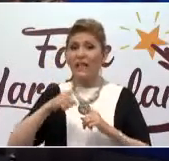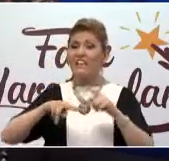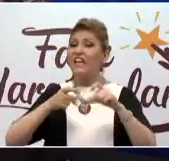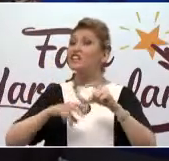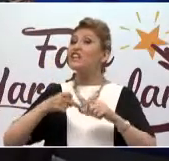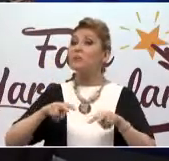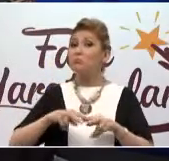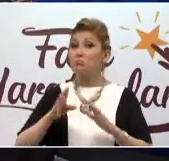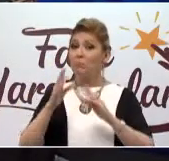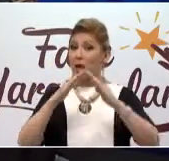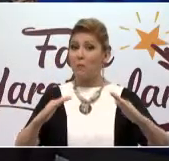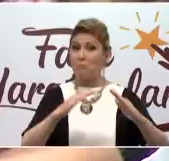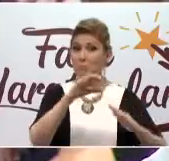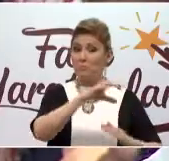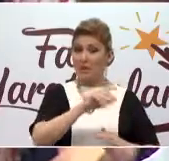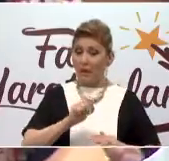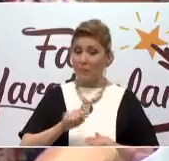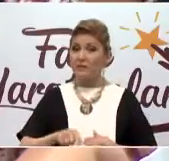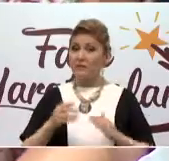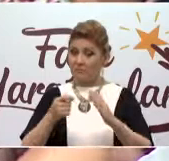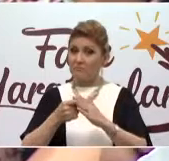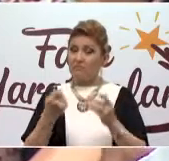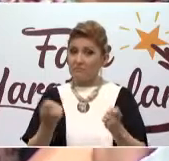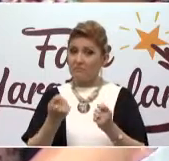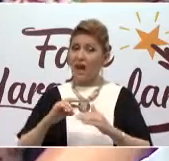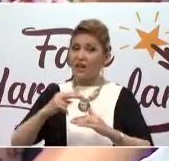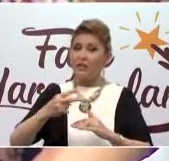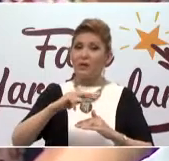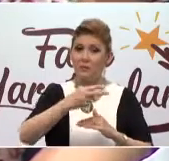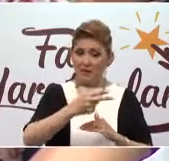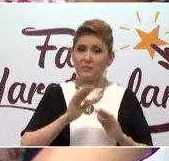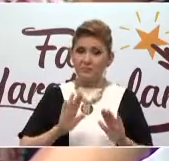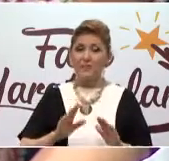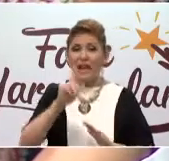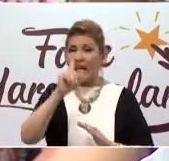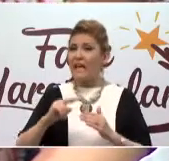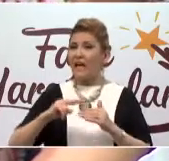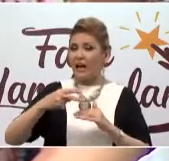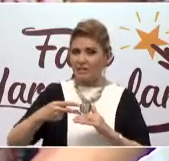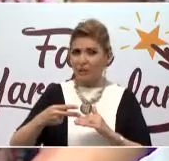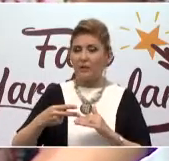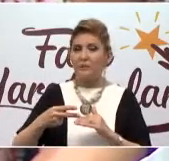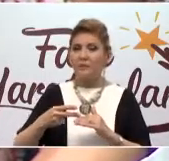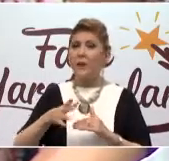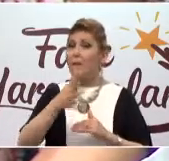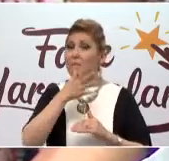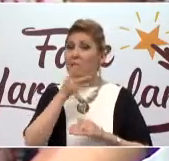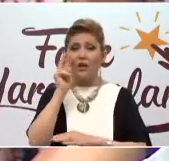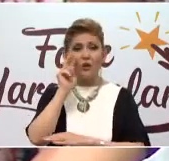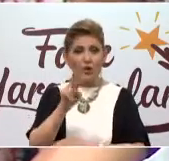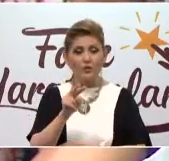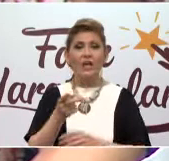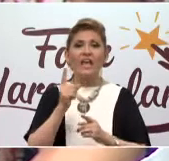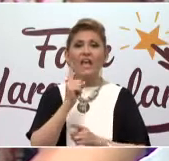kampları yaptık. İlk aşamamız, yani birkaç aşamalı bir çalışmamız var. İlk aşamamız bilgi görselleştirme